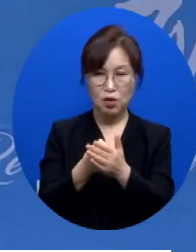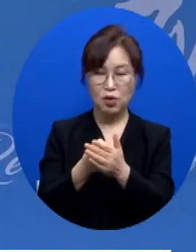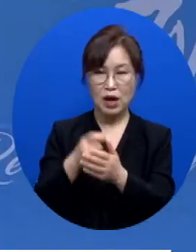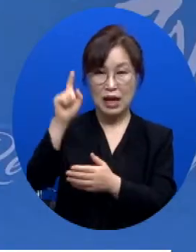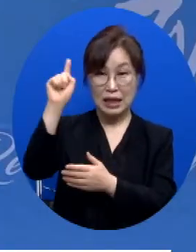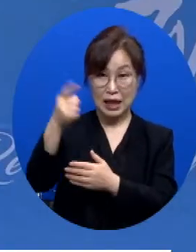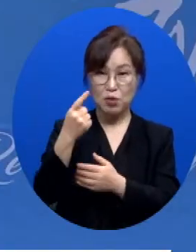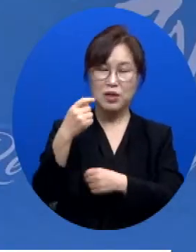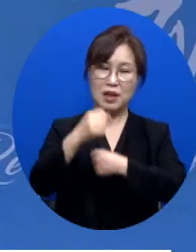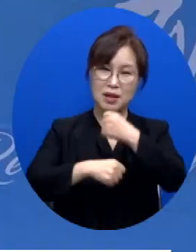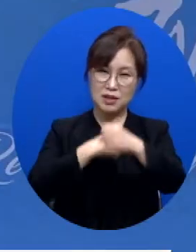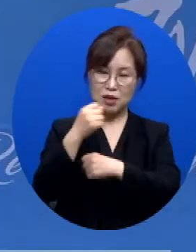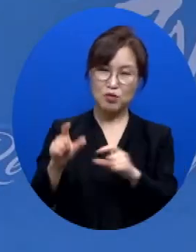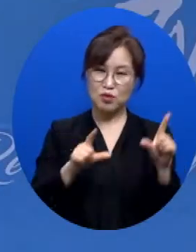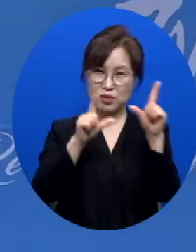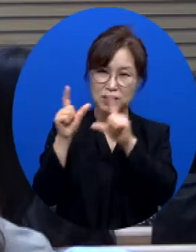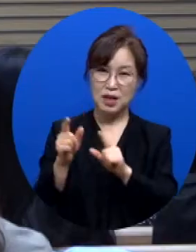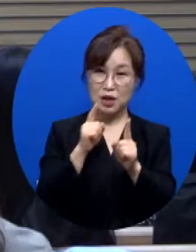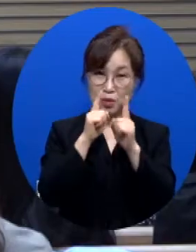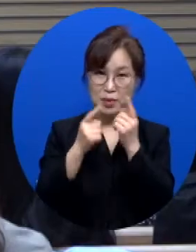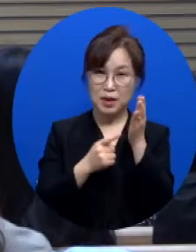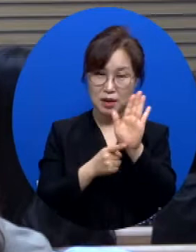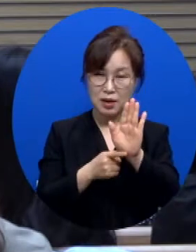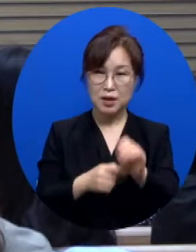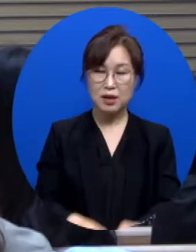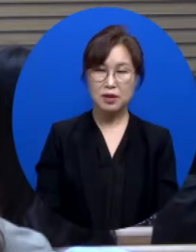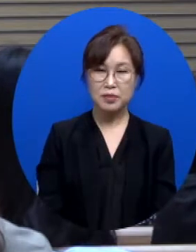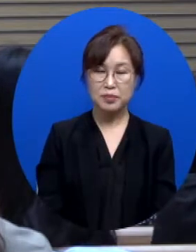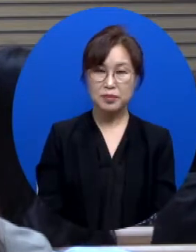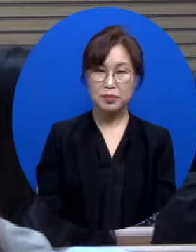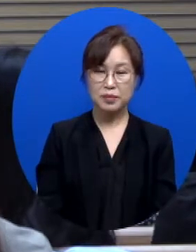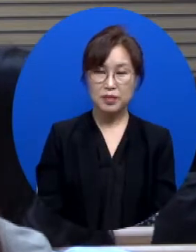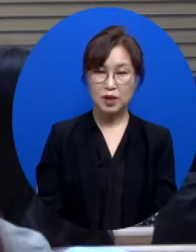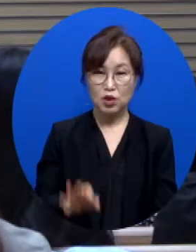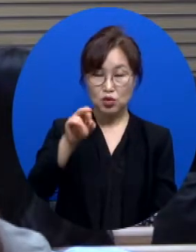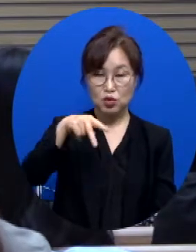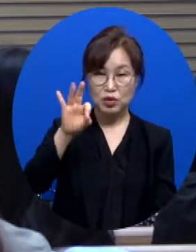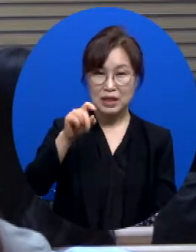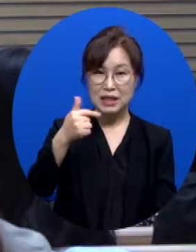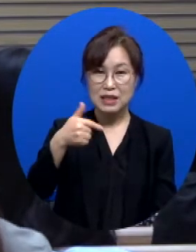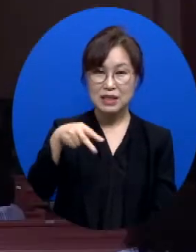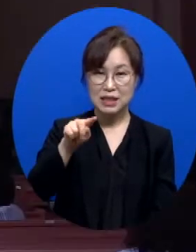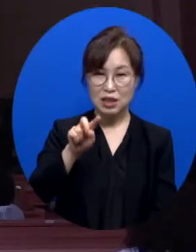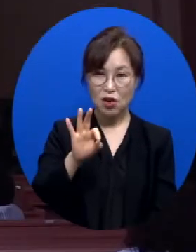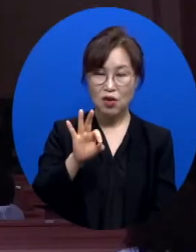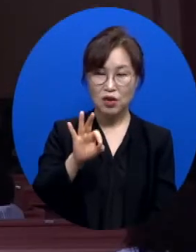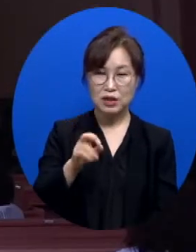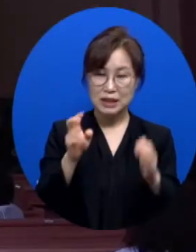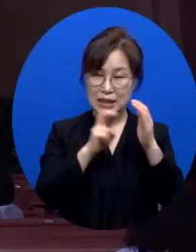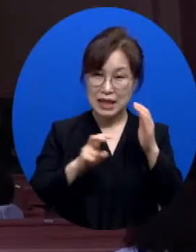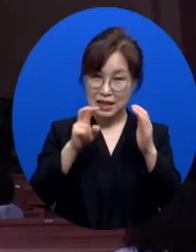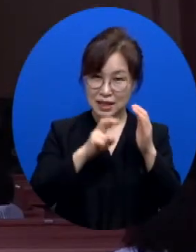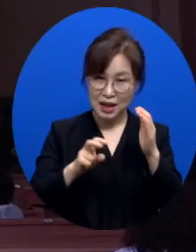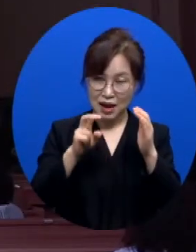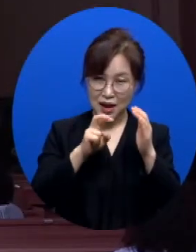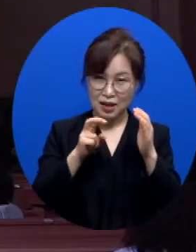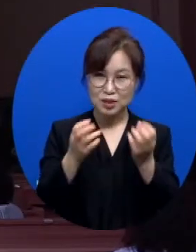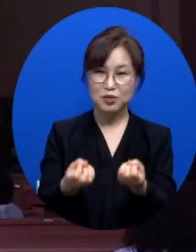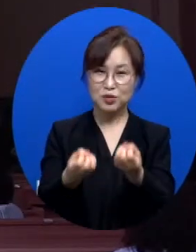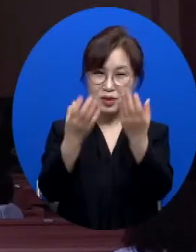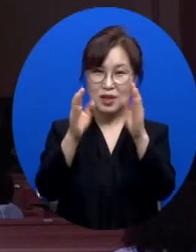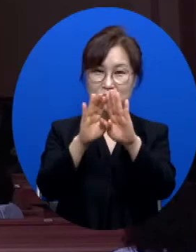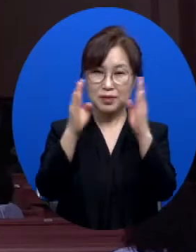다윗의 자유를 누리자고 전했습니다. 이어 유은성, 모리아, 강원구 찬양사역자의 특별 찬양이